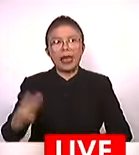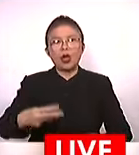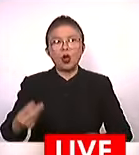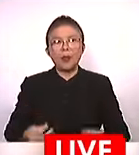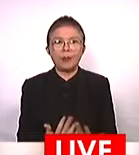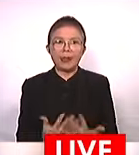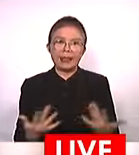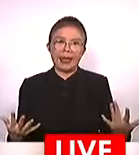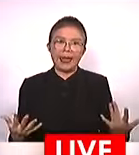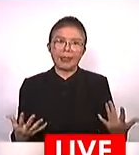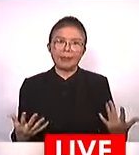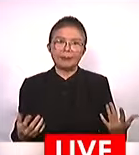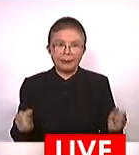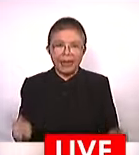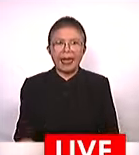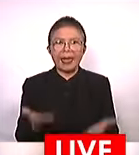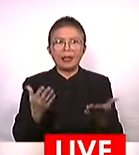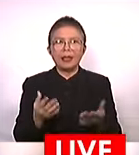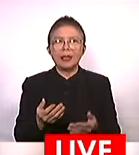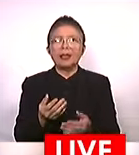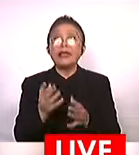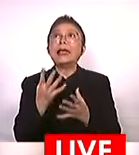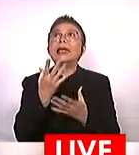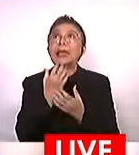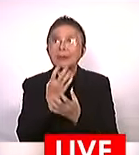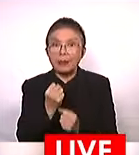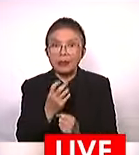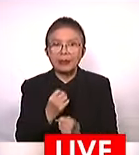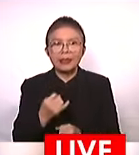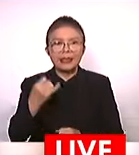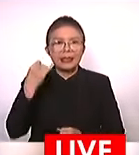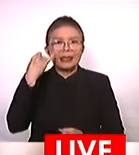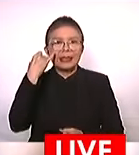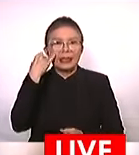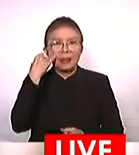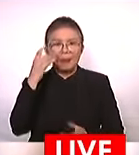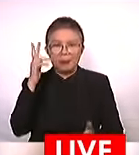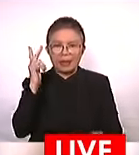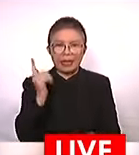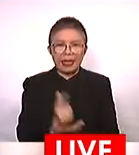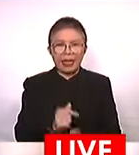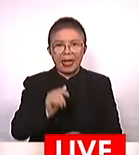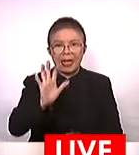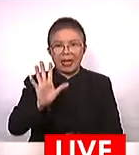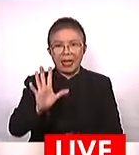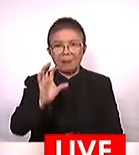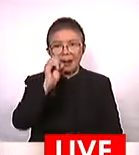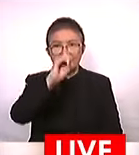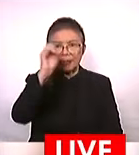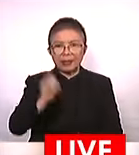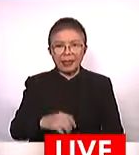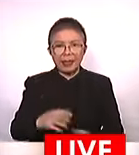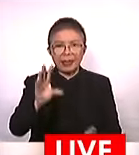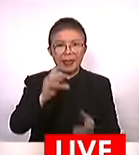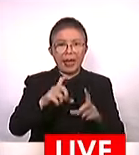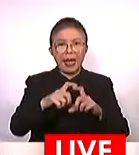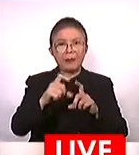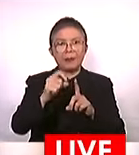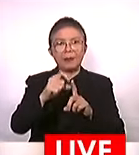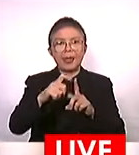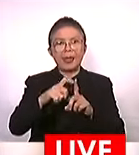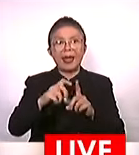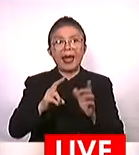ekonomi masyarakat kita Insyaallah Amin akan memastikan 5% anggaran